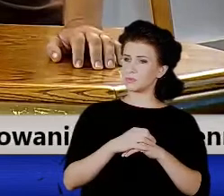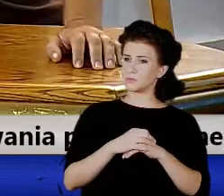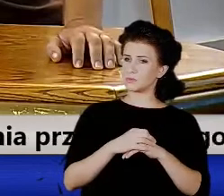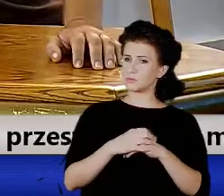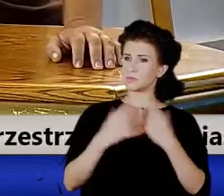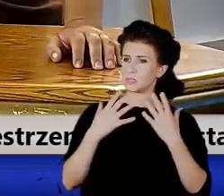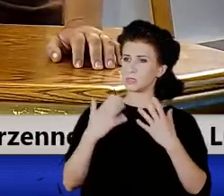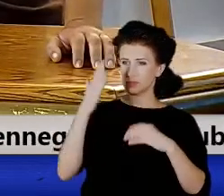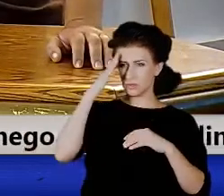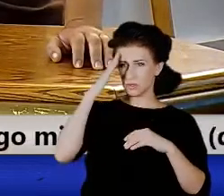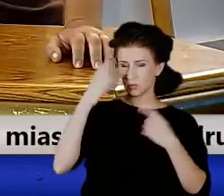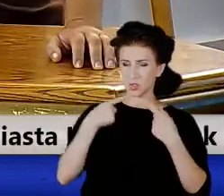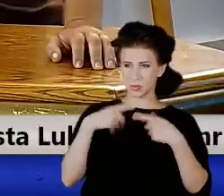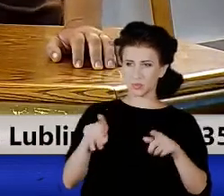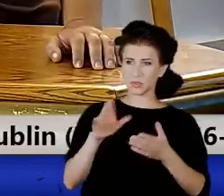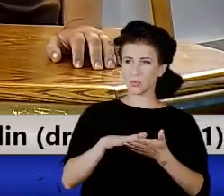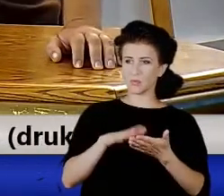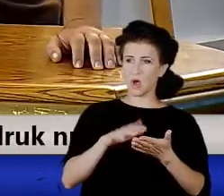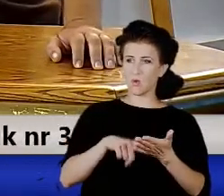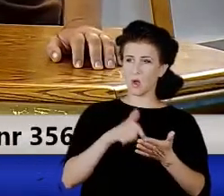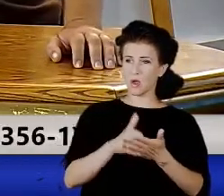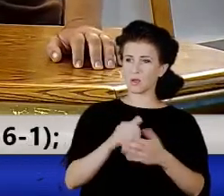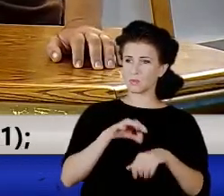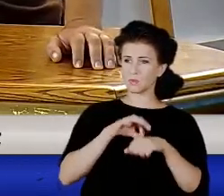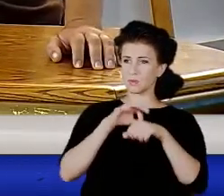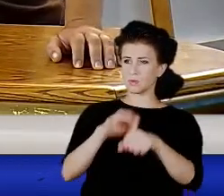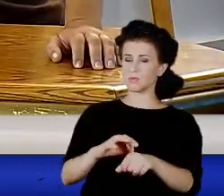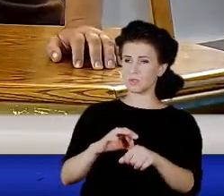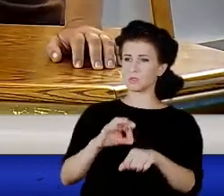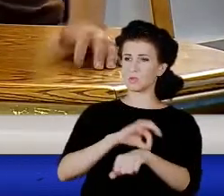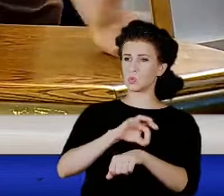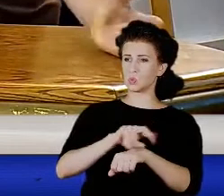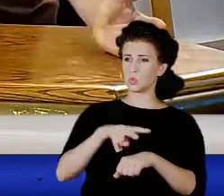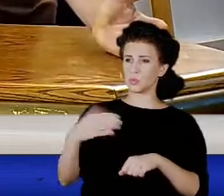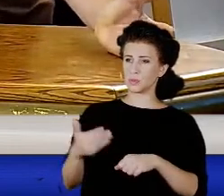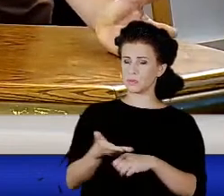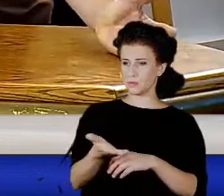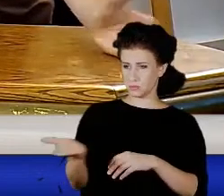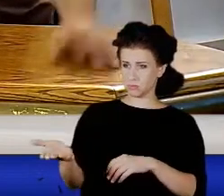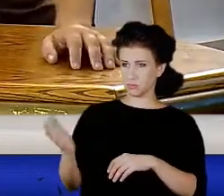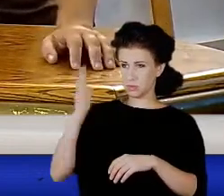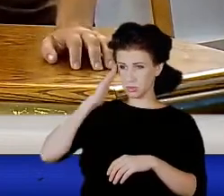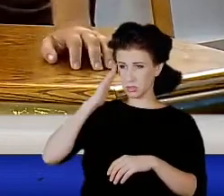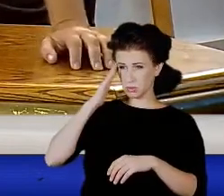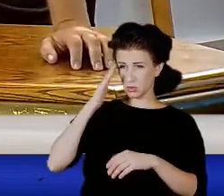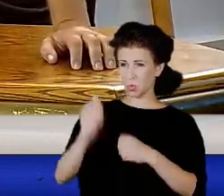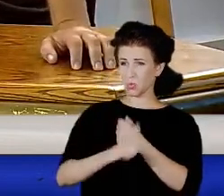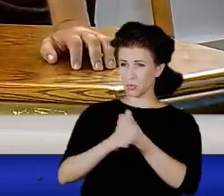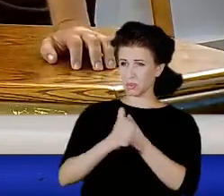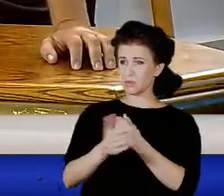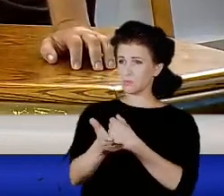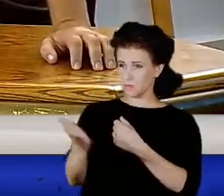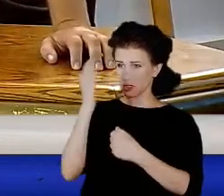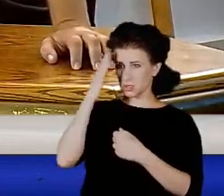i odpowiedzialnie uchwalić dla miasta studium. Czy państwo znają ten dokument? Czy państwo znają